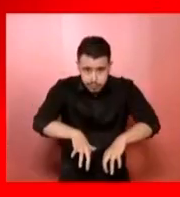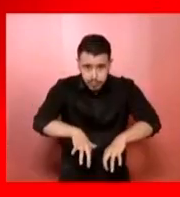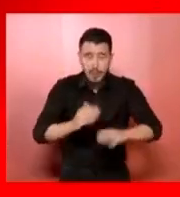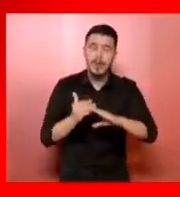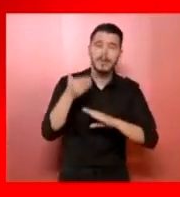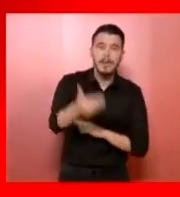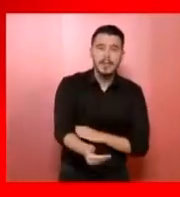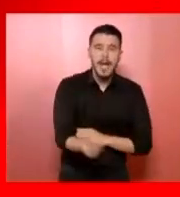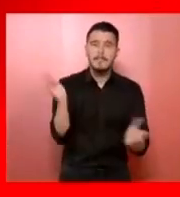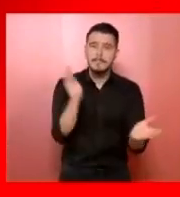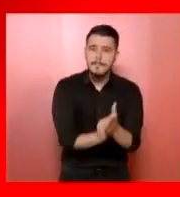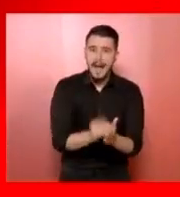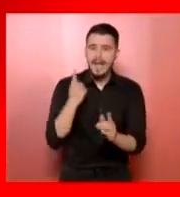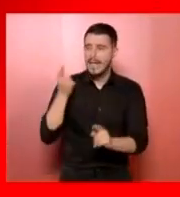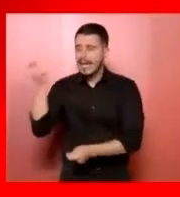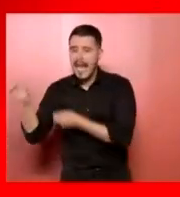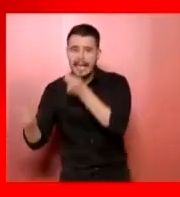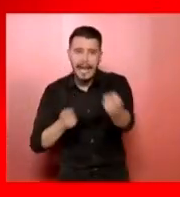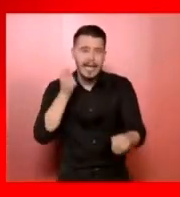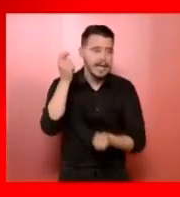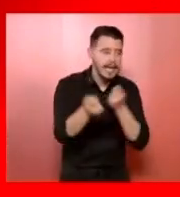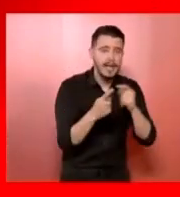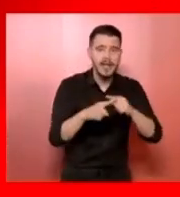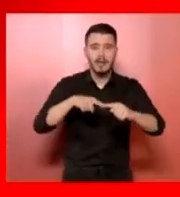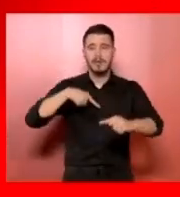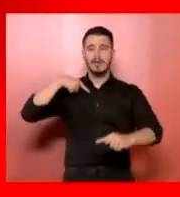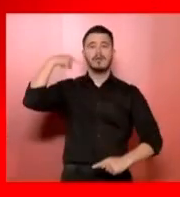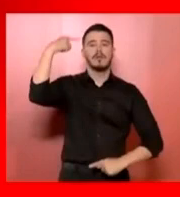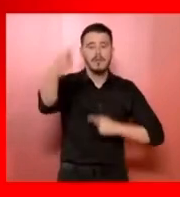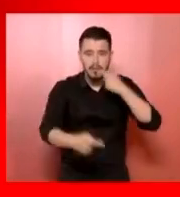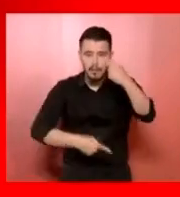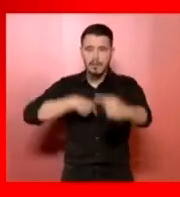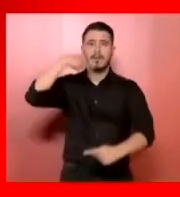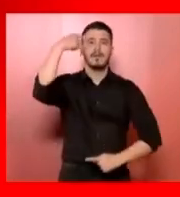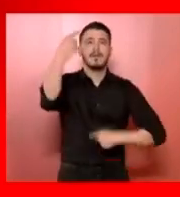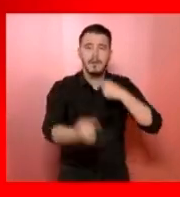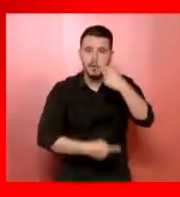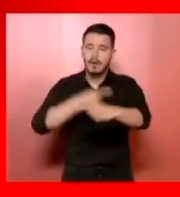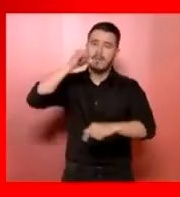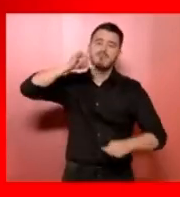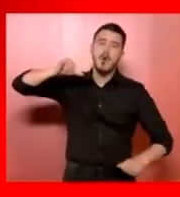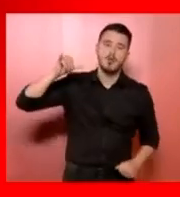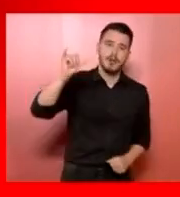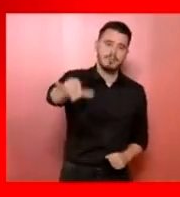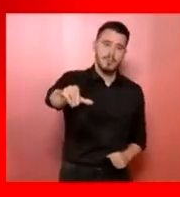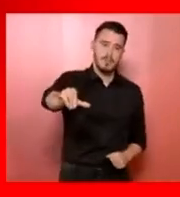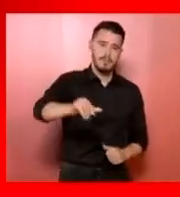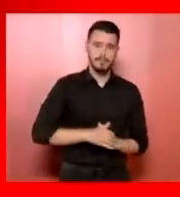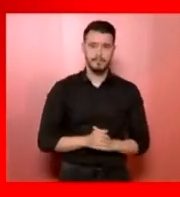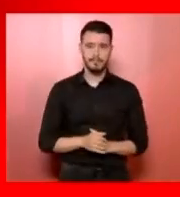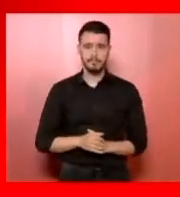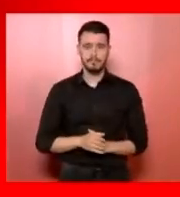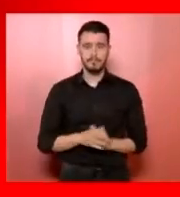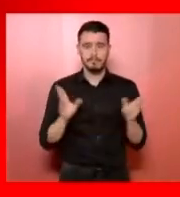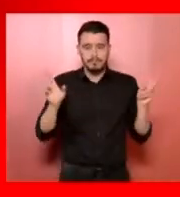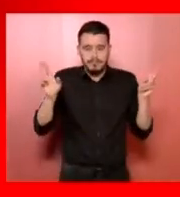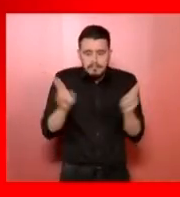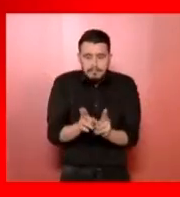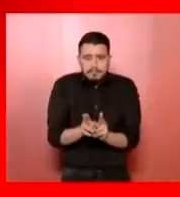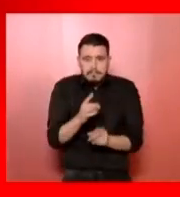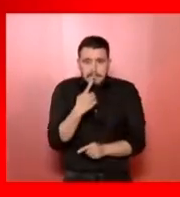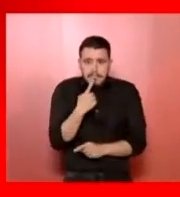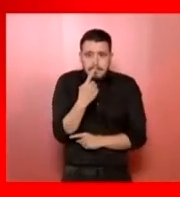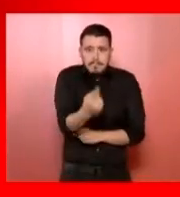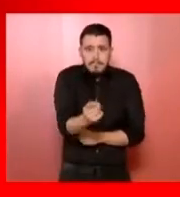θα συνεχίσει αυτός ο κύκλος. Μόνο δύο προτάσεις είπα εγώ, αλλά είναι